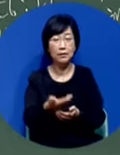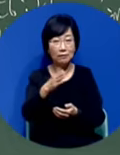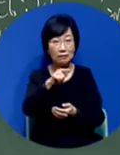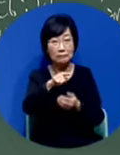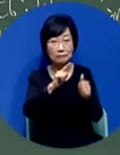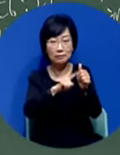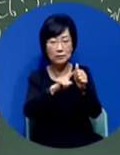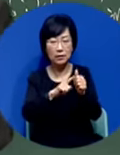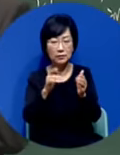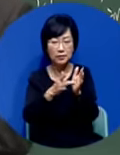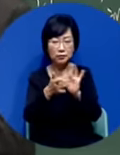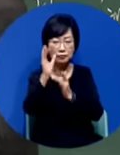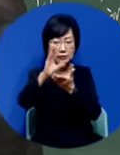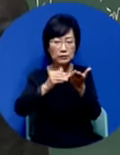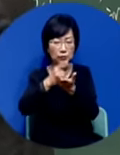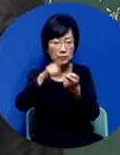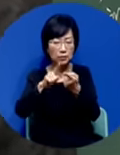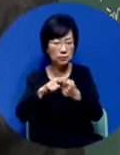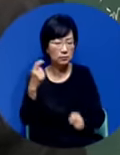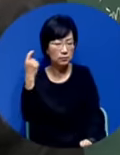영접했어요.